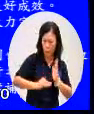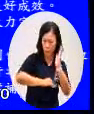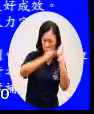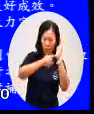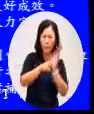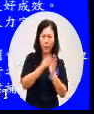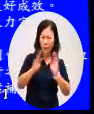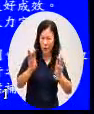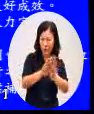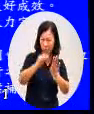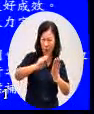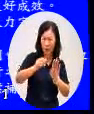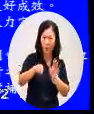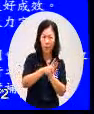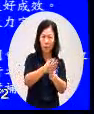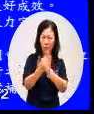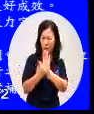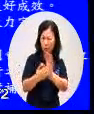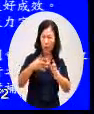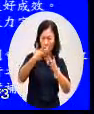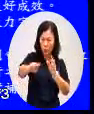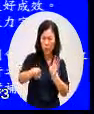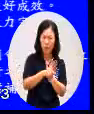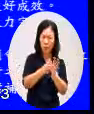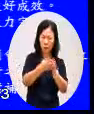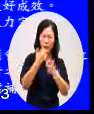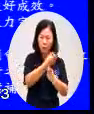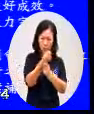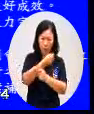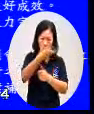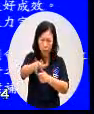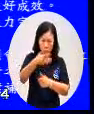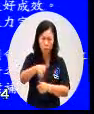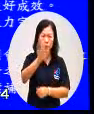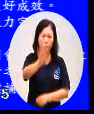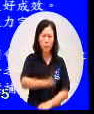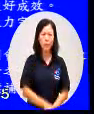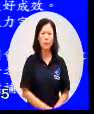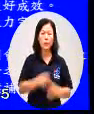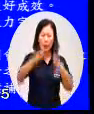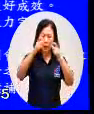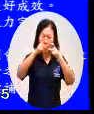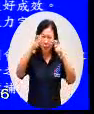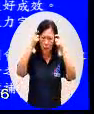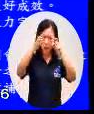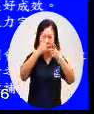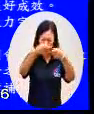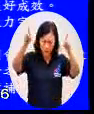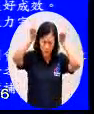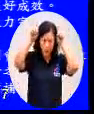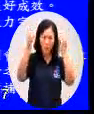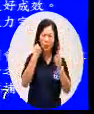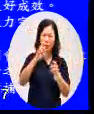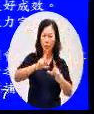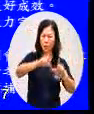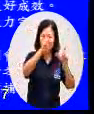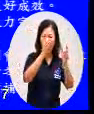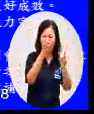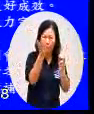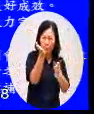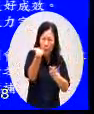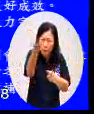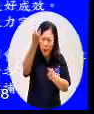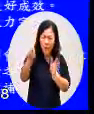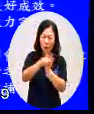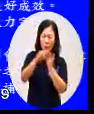闸门，我们应该防水中闸门啊、是个控制水，因为我们高雄大学的东北侧、西北侧还是